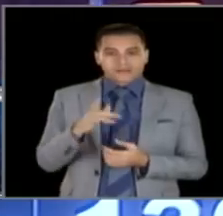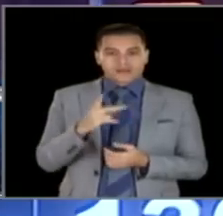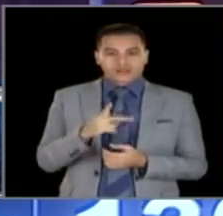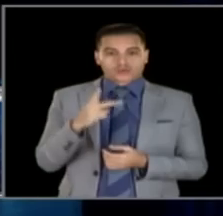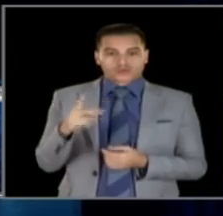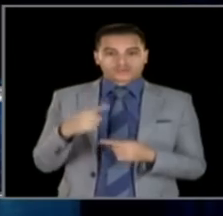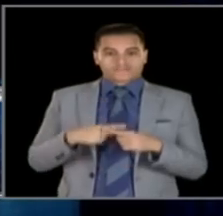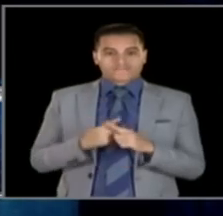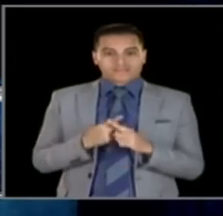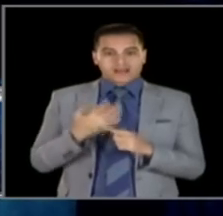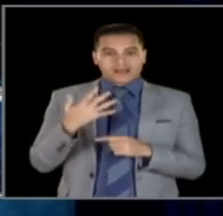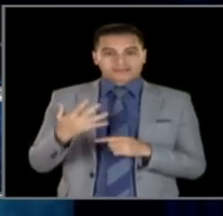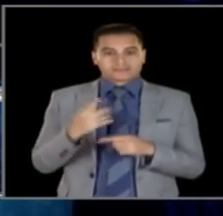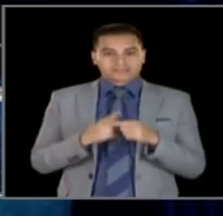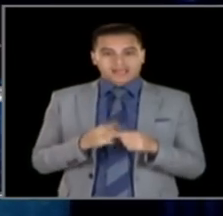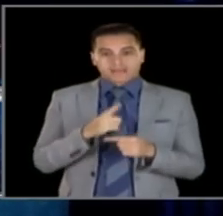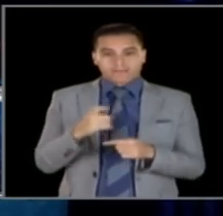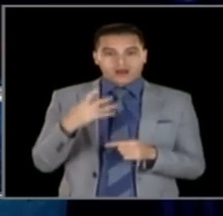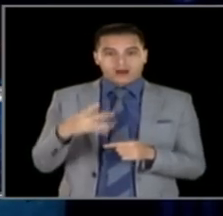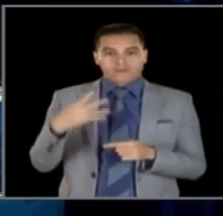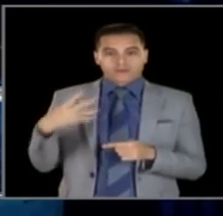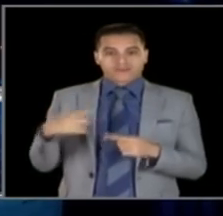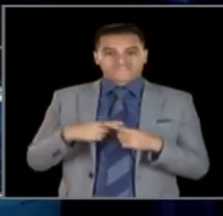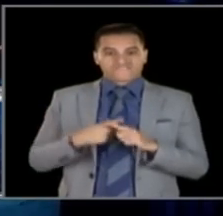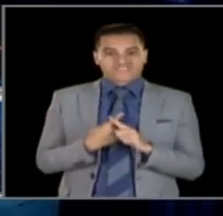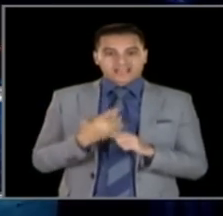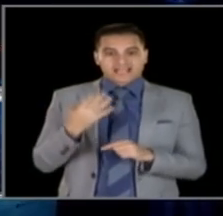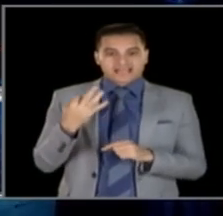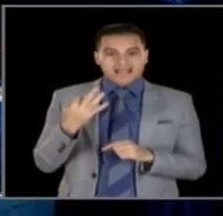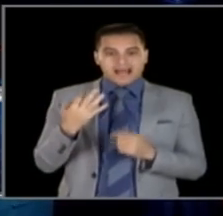122 في 5 زائد 144 في 3.